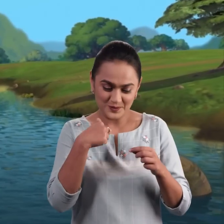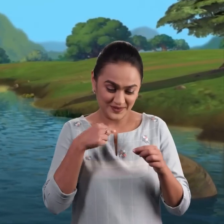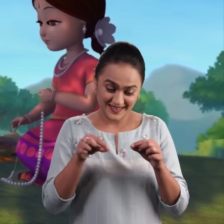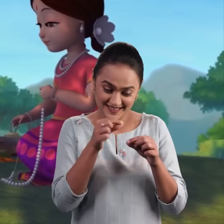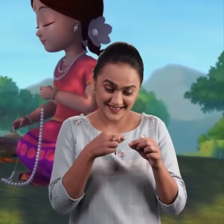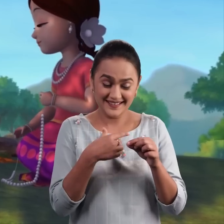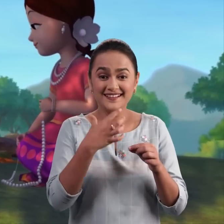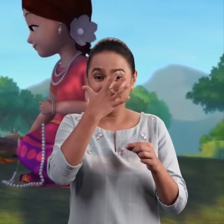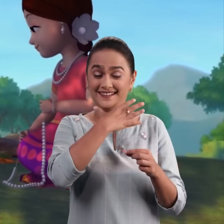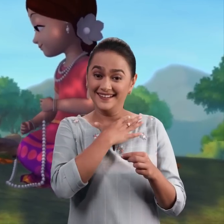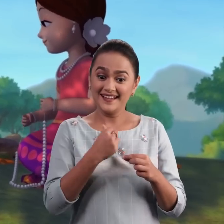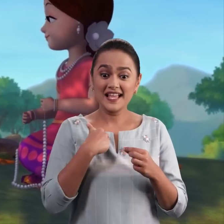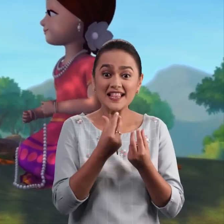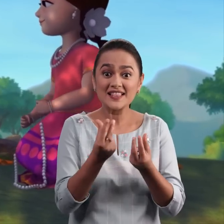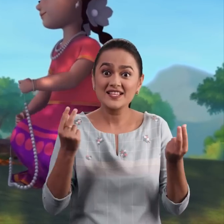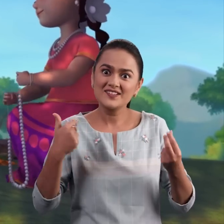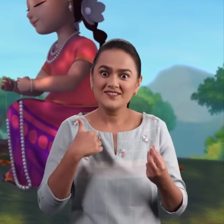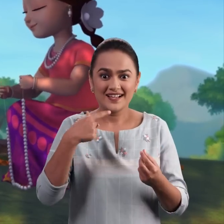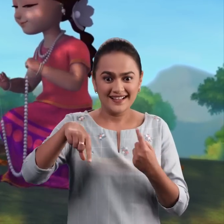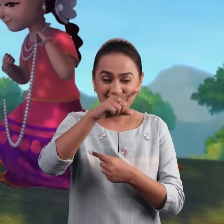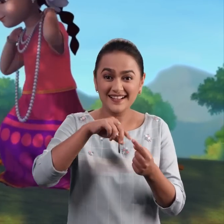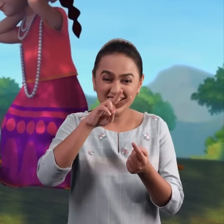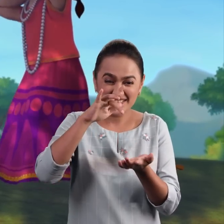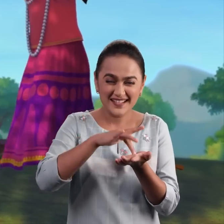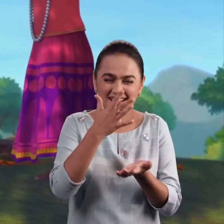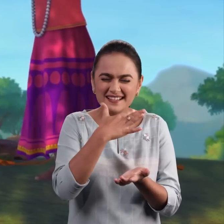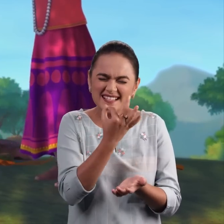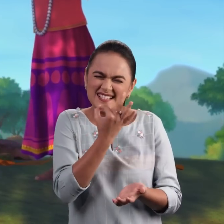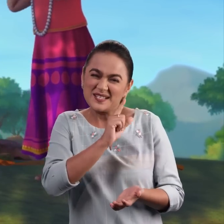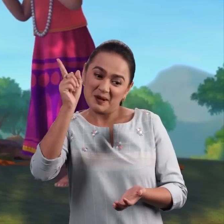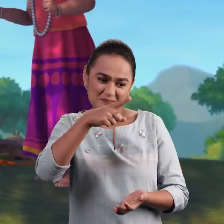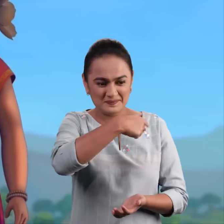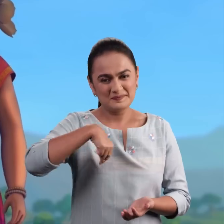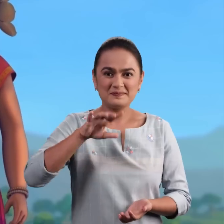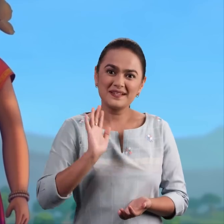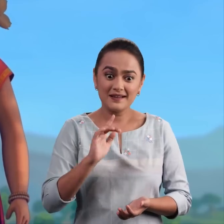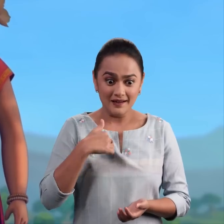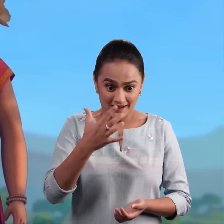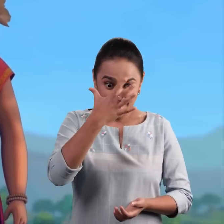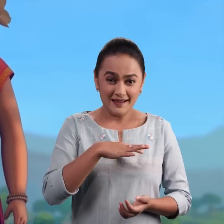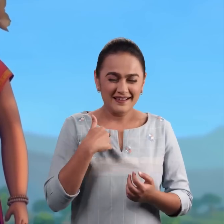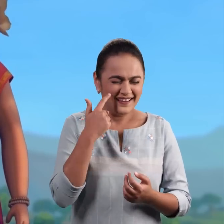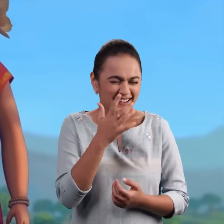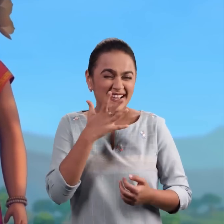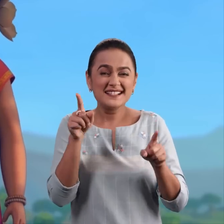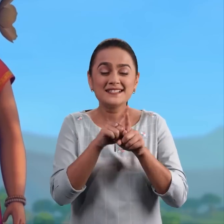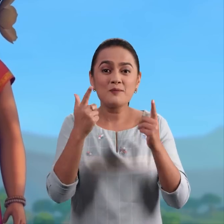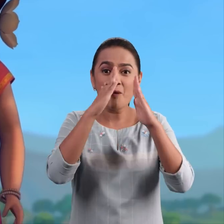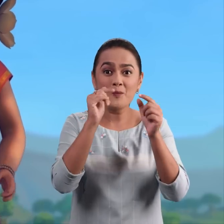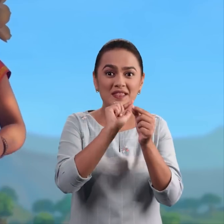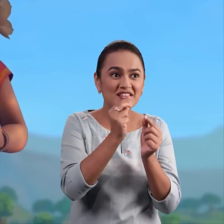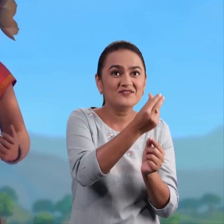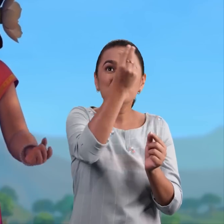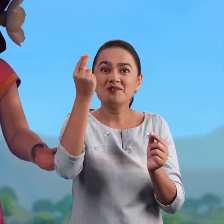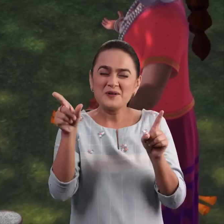मोतियों के आभूषण पहनकर दीपावली पर हम वृंदावन की सबसे सुंदर गोपियाँ लगेंगी। इनसे सजकर हम ऐसे चमक उठेंगी